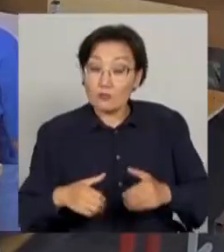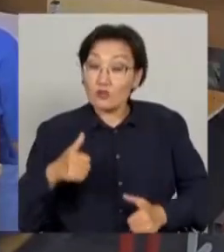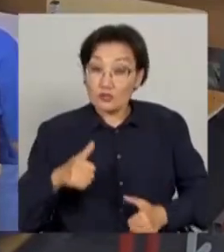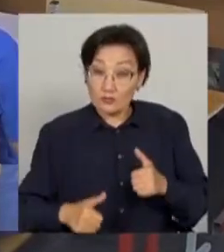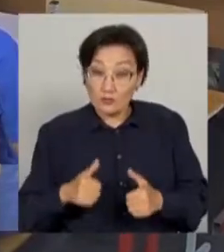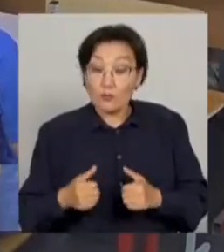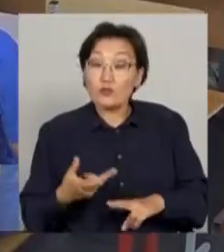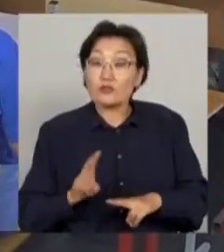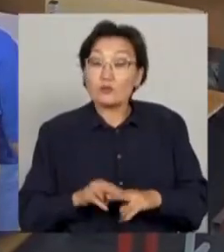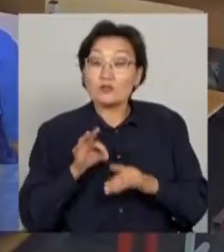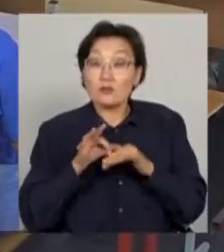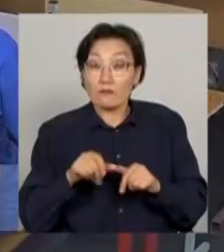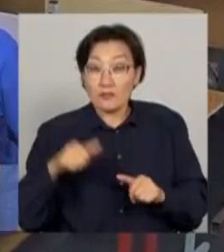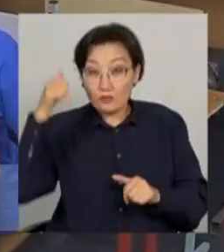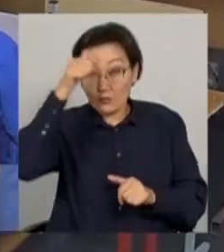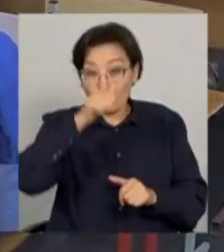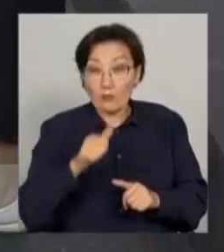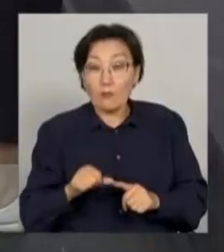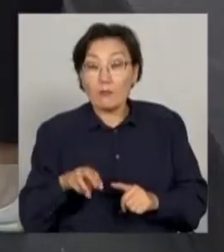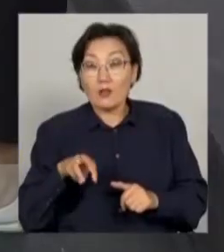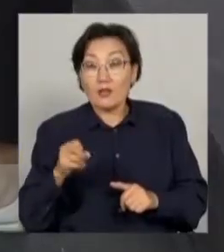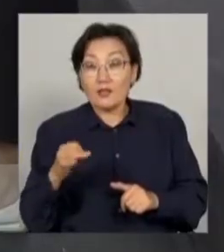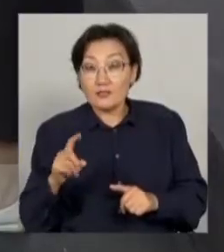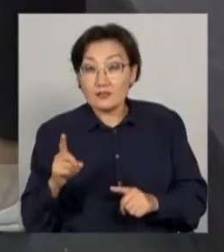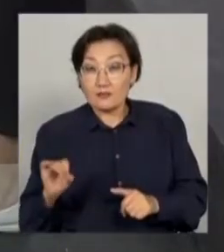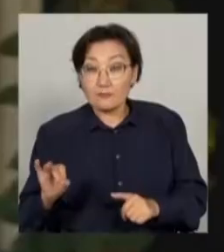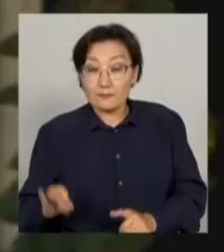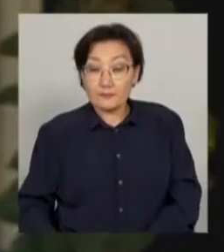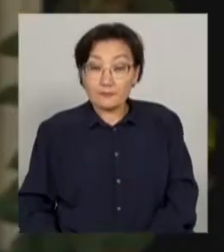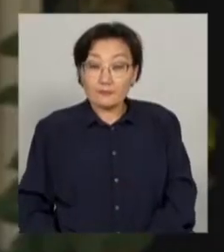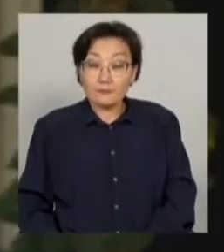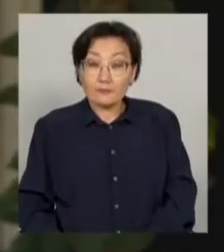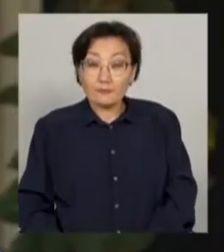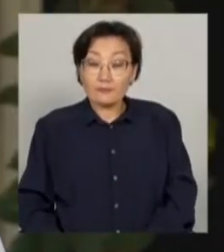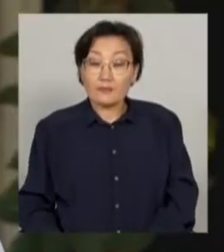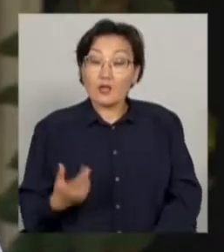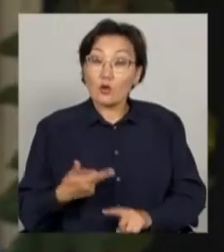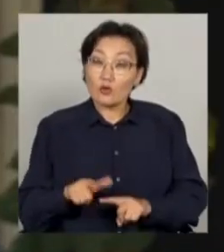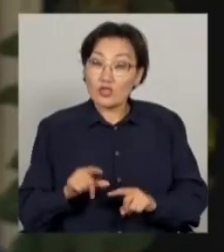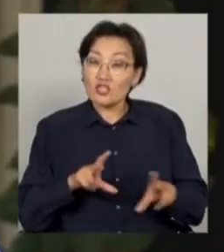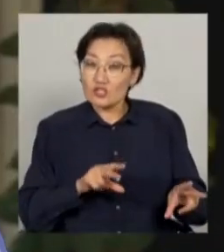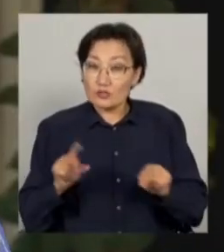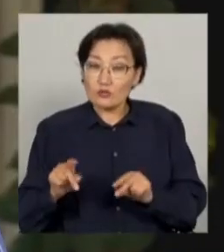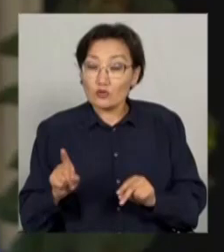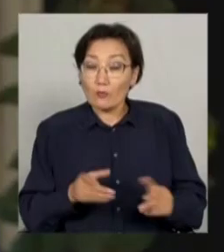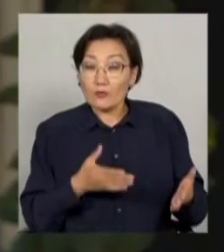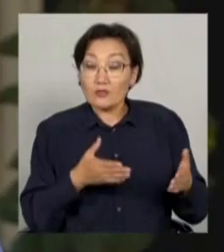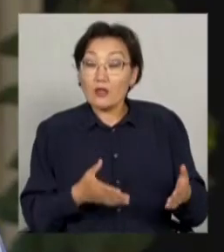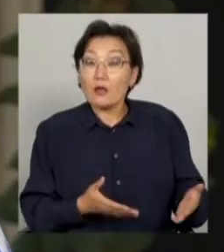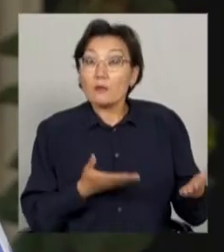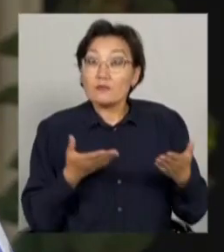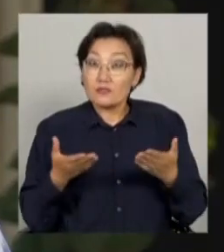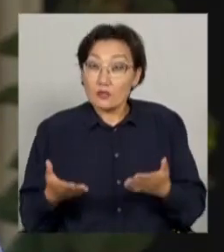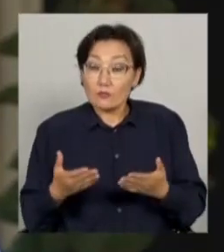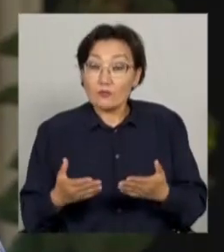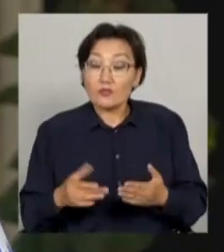первенстве, которое пройдет в этом году в Малайзии. очень счастливы, что приехали на республиканские соревнования,